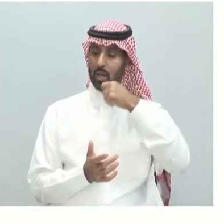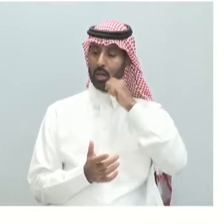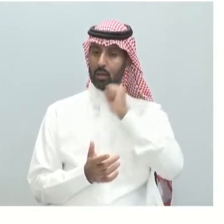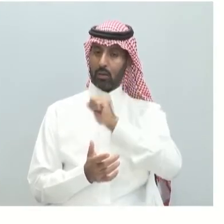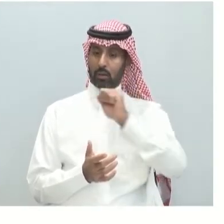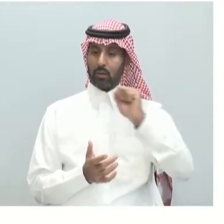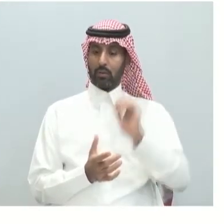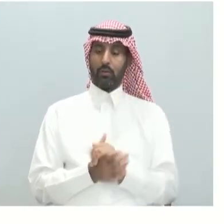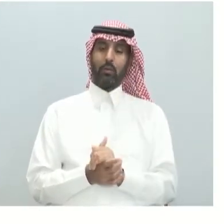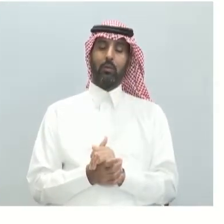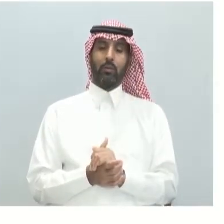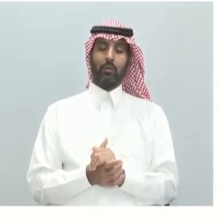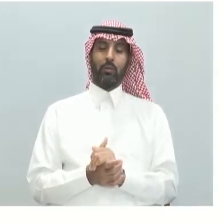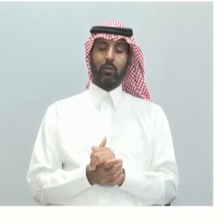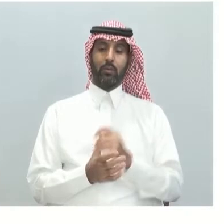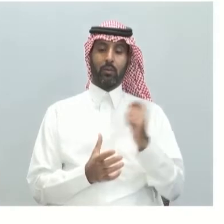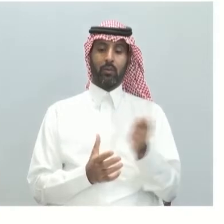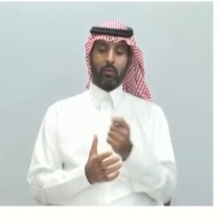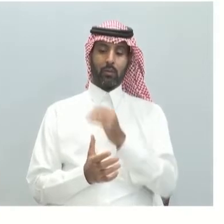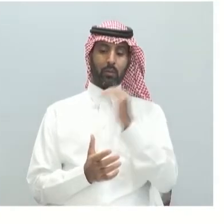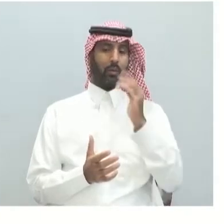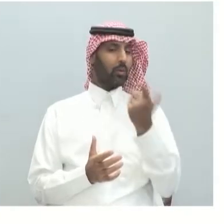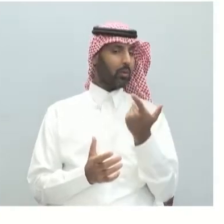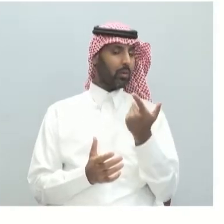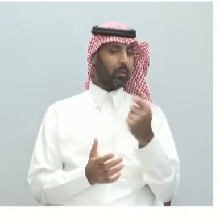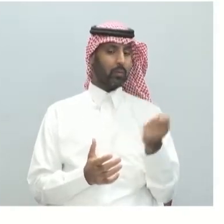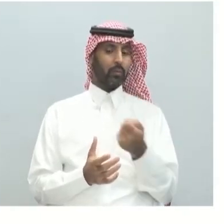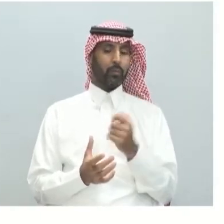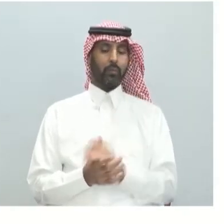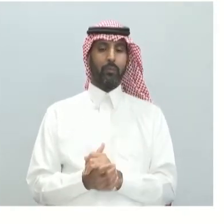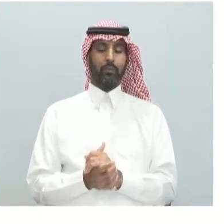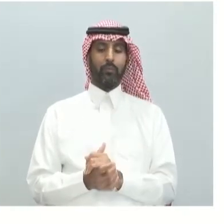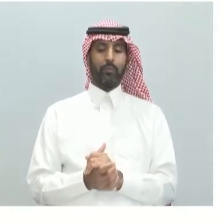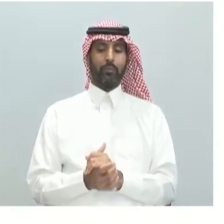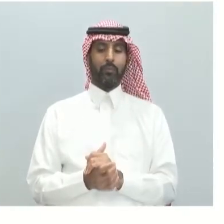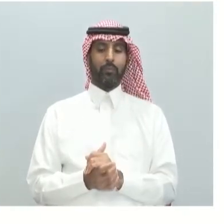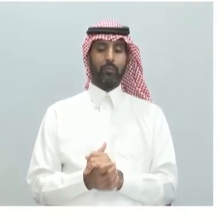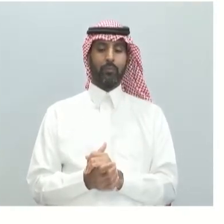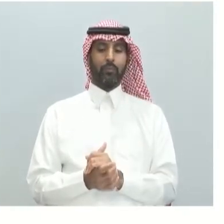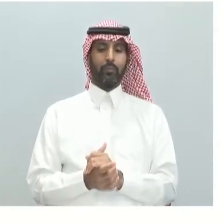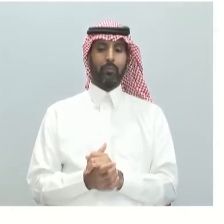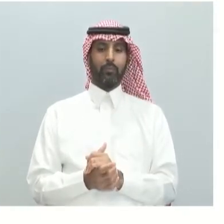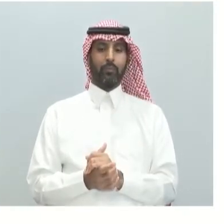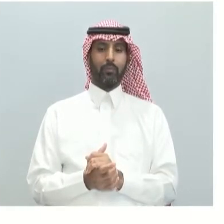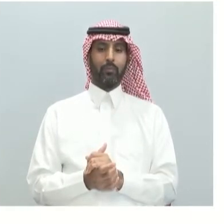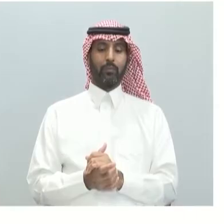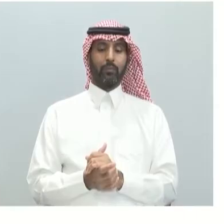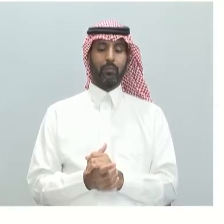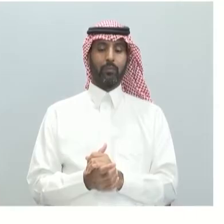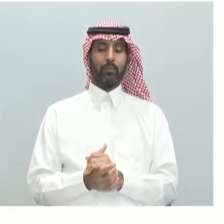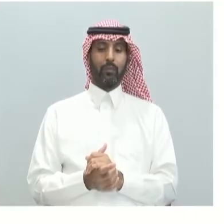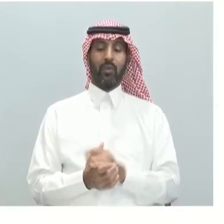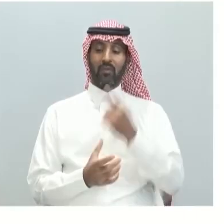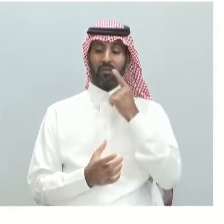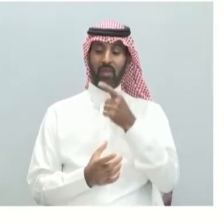نكتب جمله مناسبه لهذه الصوره من الفكره فنقول في